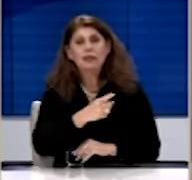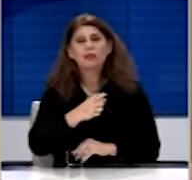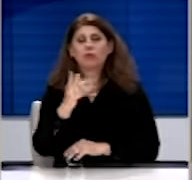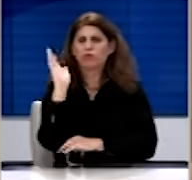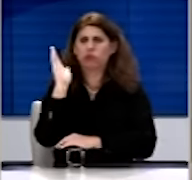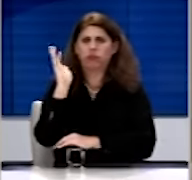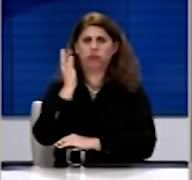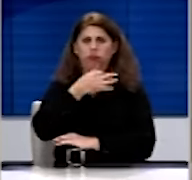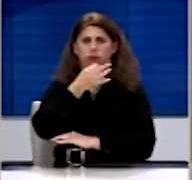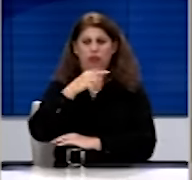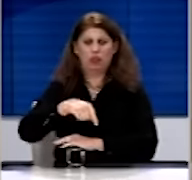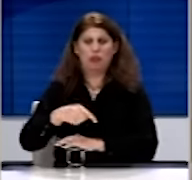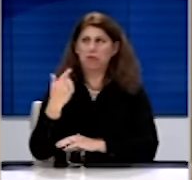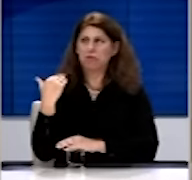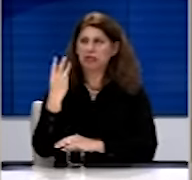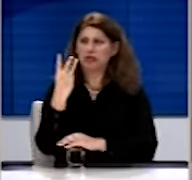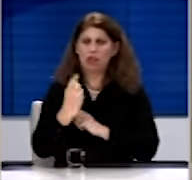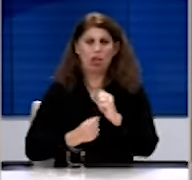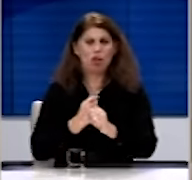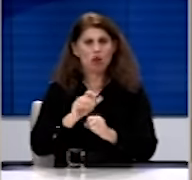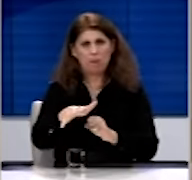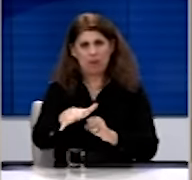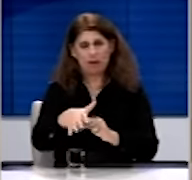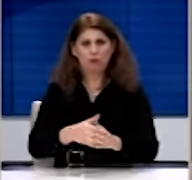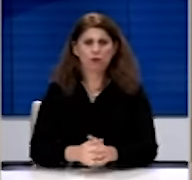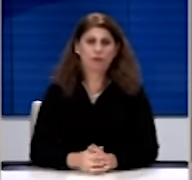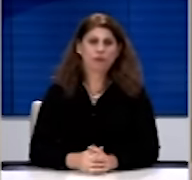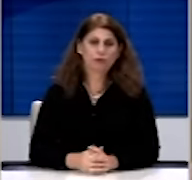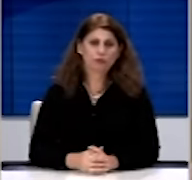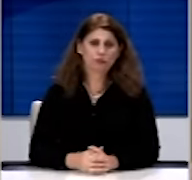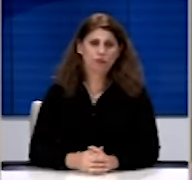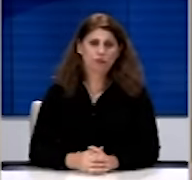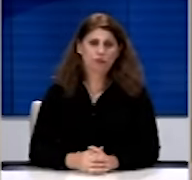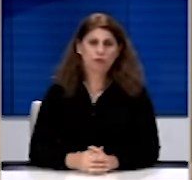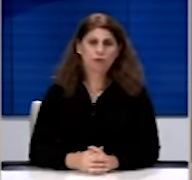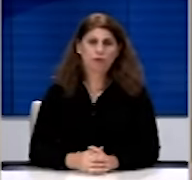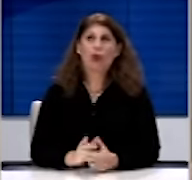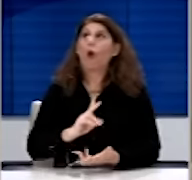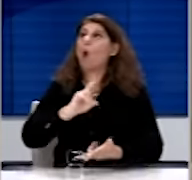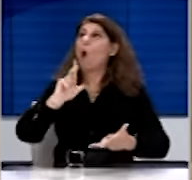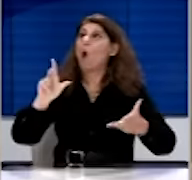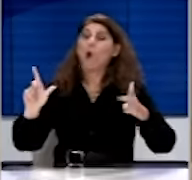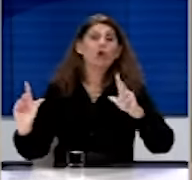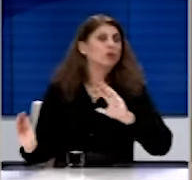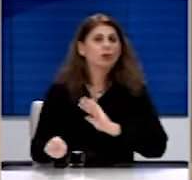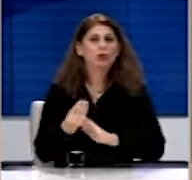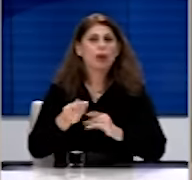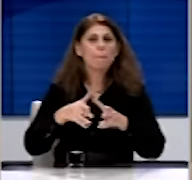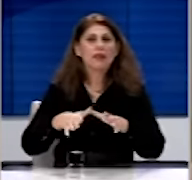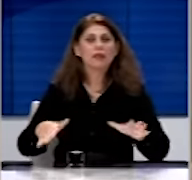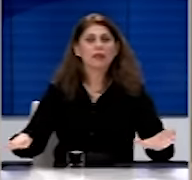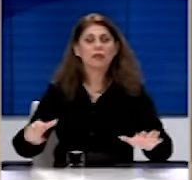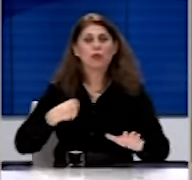εδώ μέσα πριν 3 περίπου χρόνια για την κοσμογονία